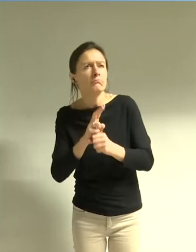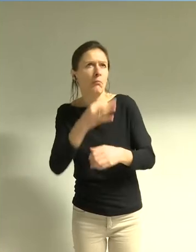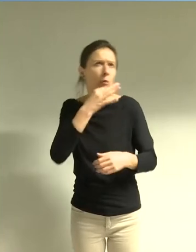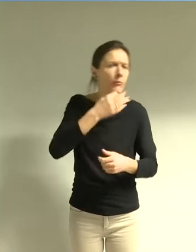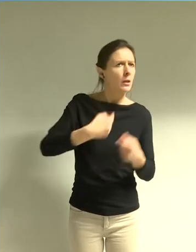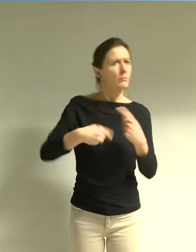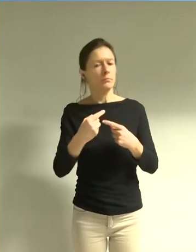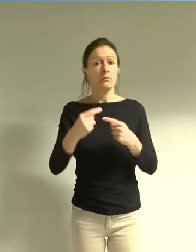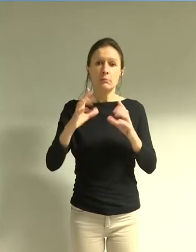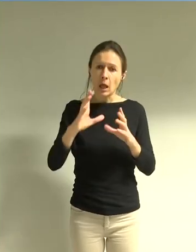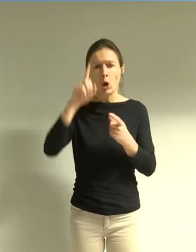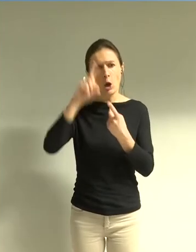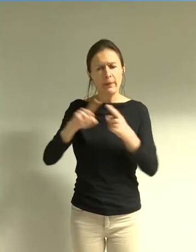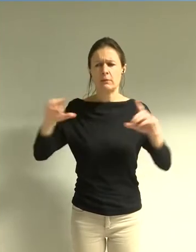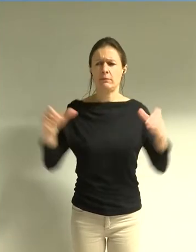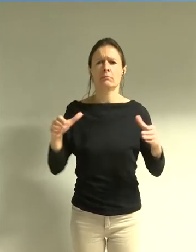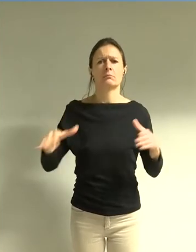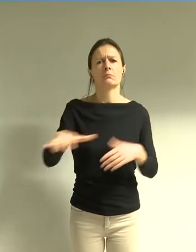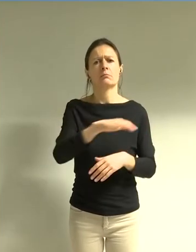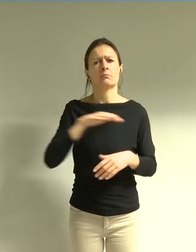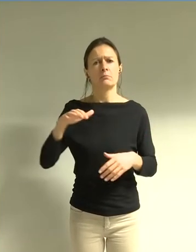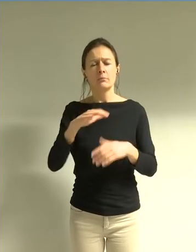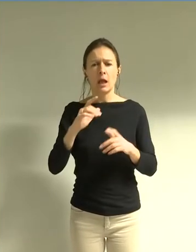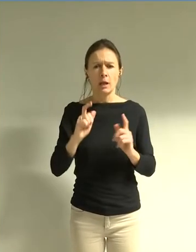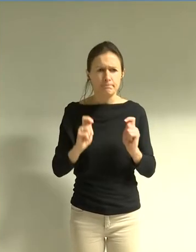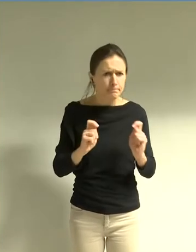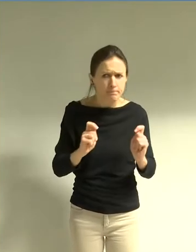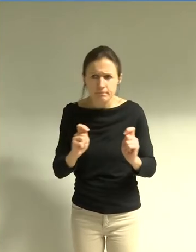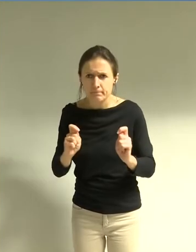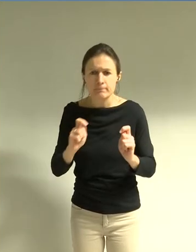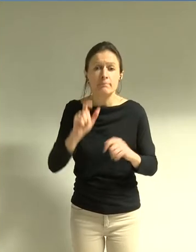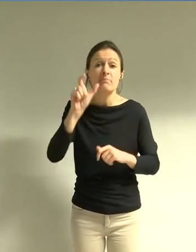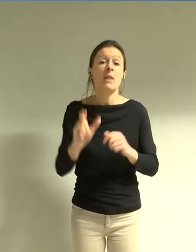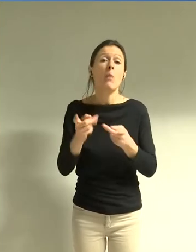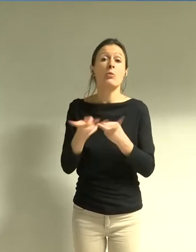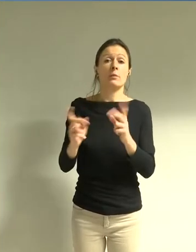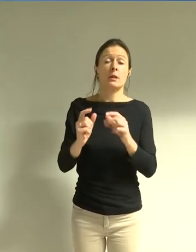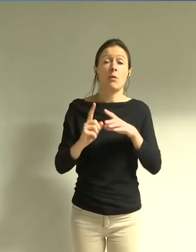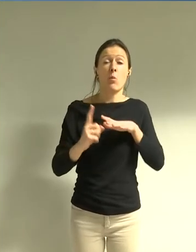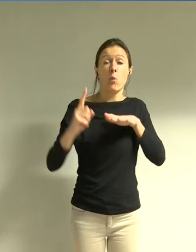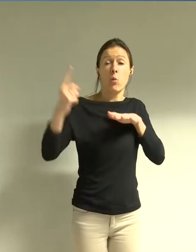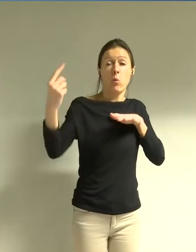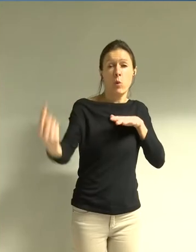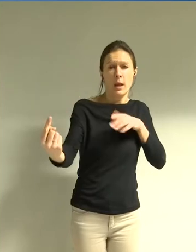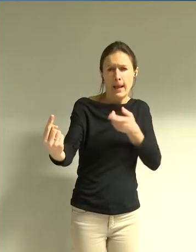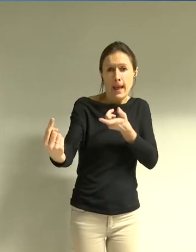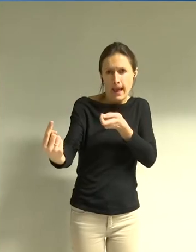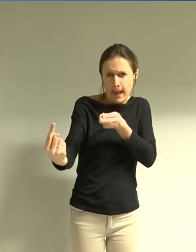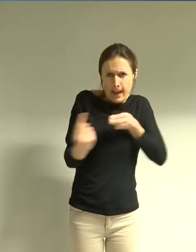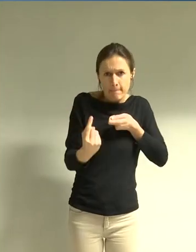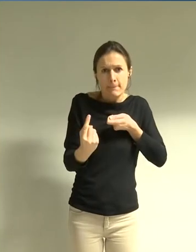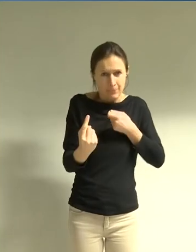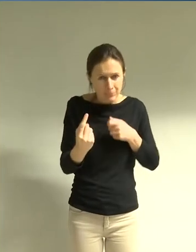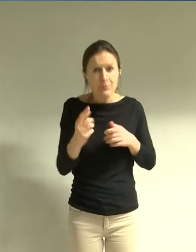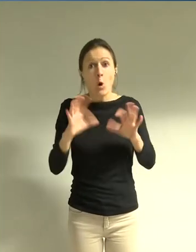communauté une attention particulière est portée aux publics les plus éloignés de ces pratiques la coopération avec les acteurs locaux